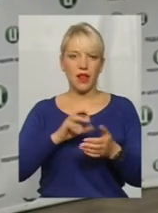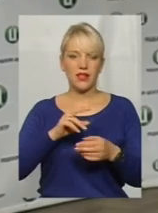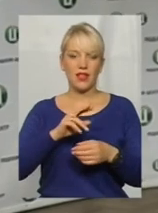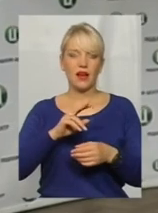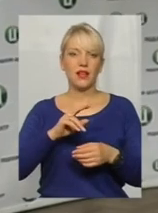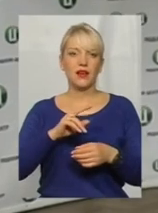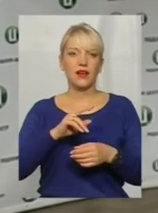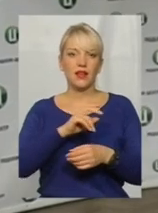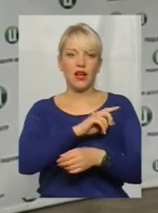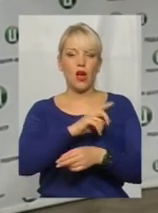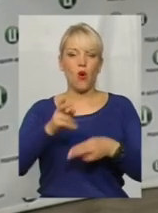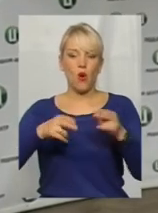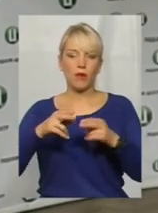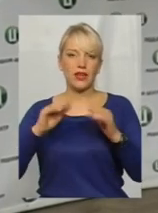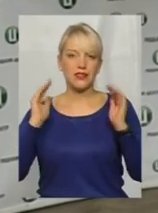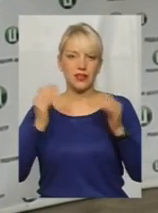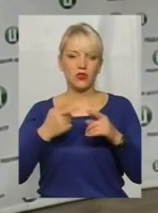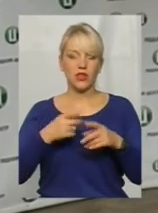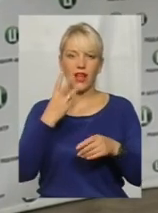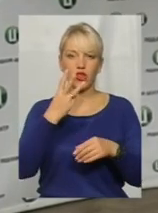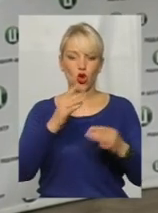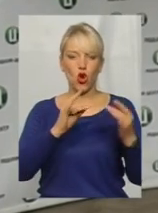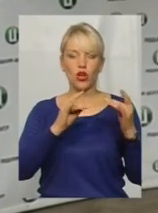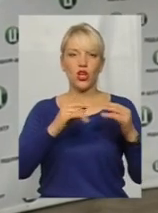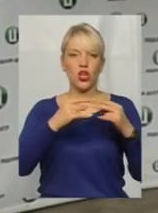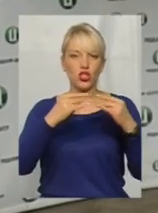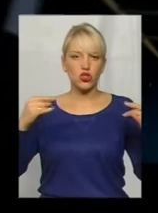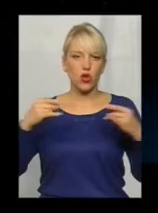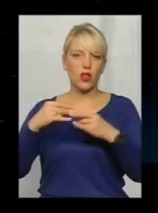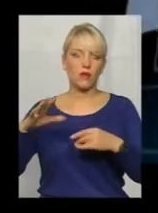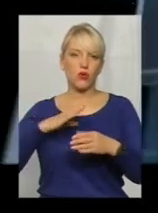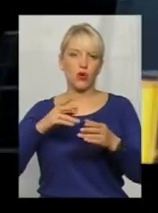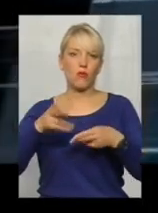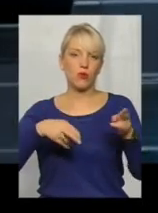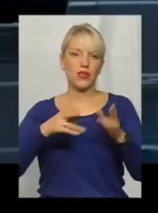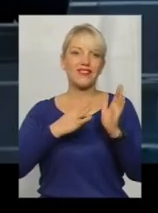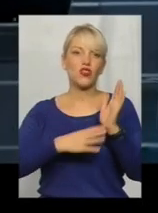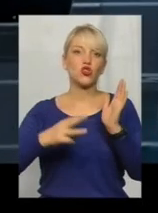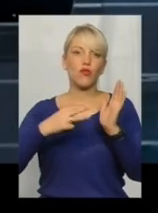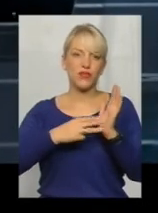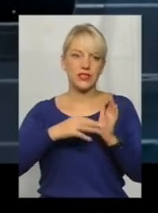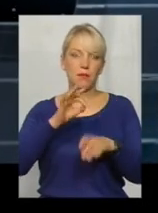3 столах операційної за добу було прооперовано 98 пацієнтів.